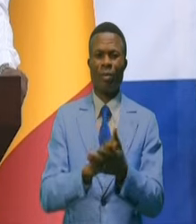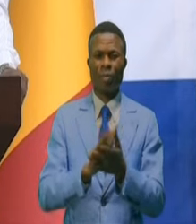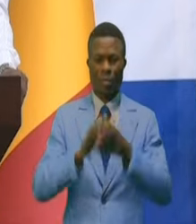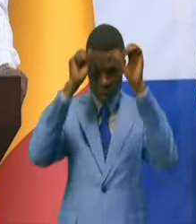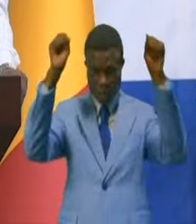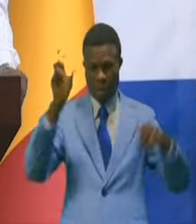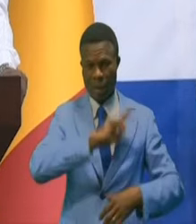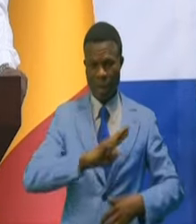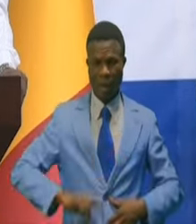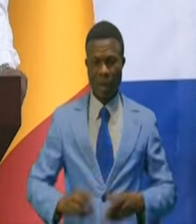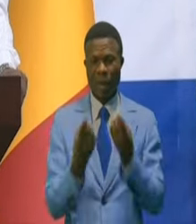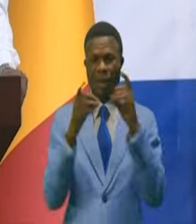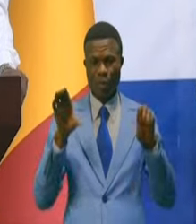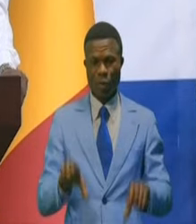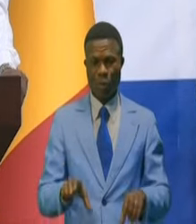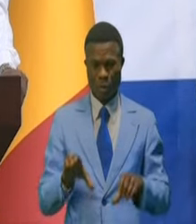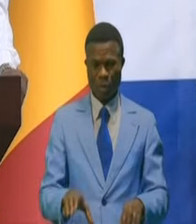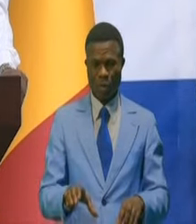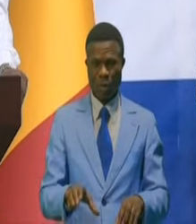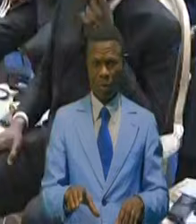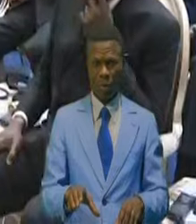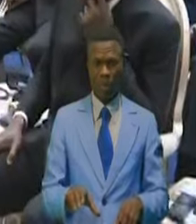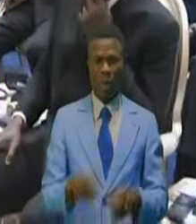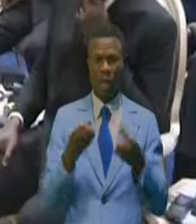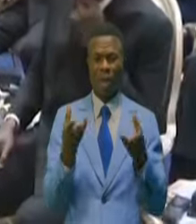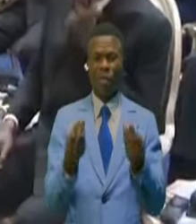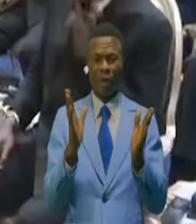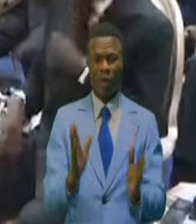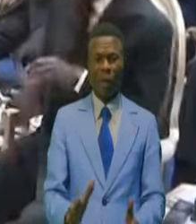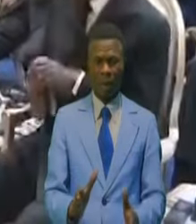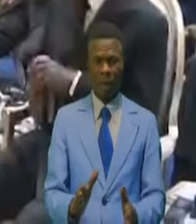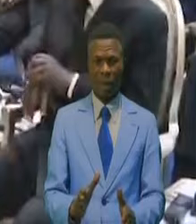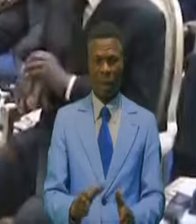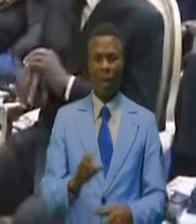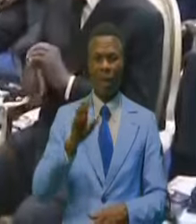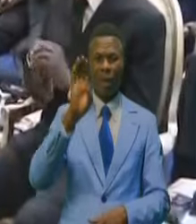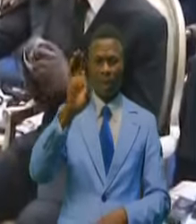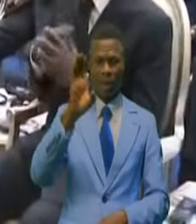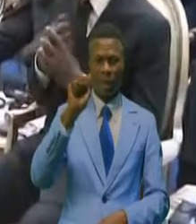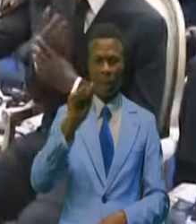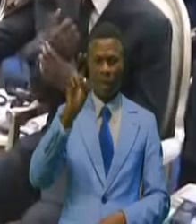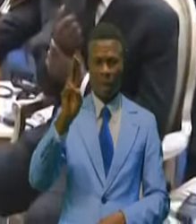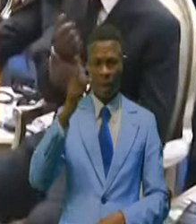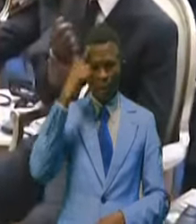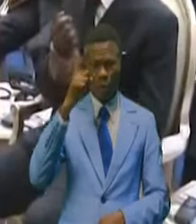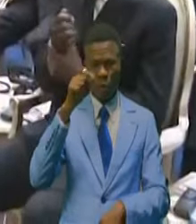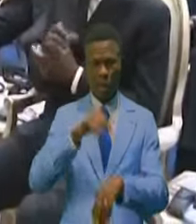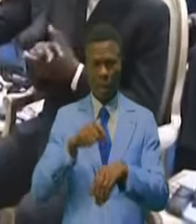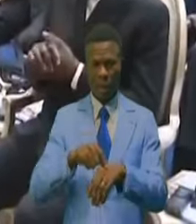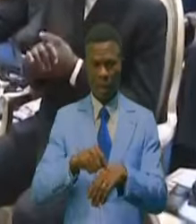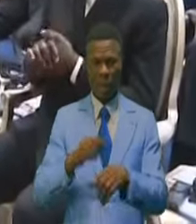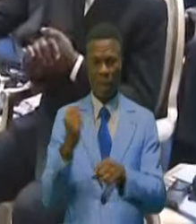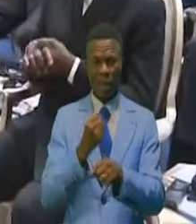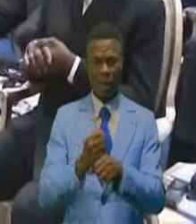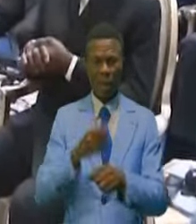président de la République démocratique du Congo et facilitateur désigné de la CAC pour la transition au Tchad.